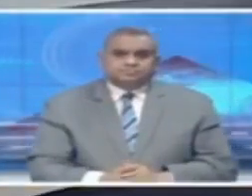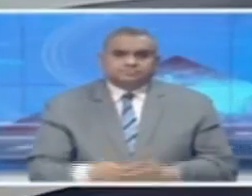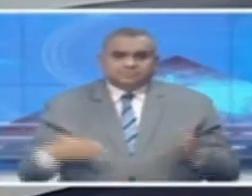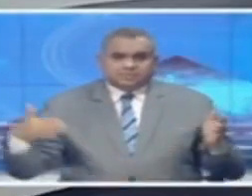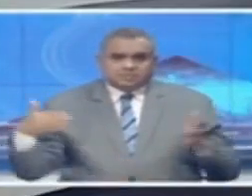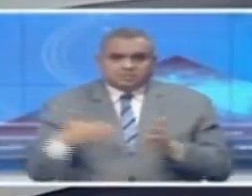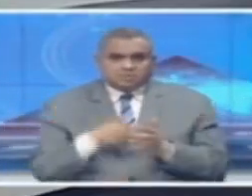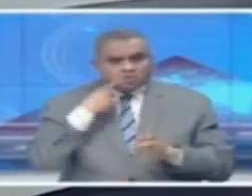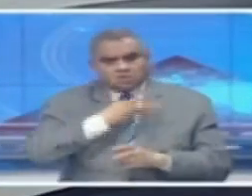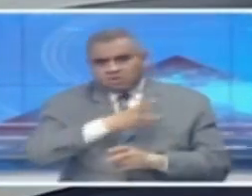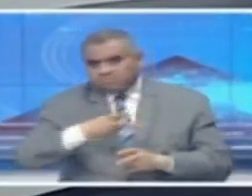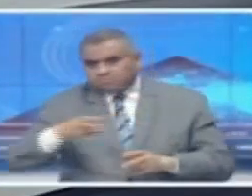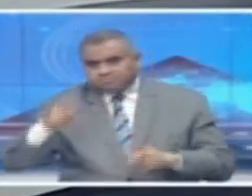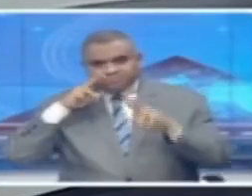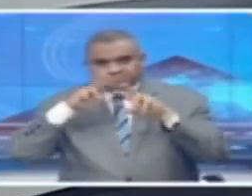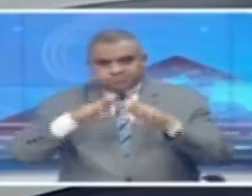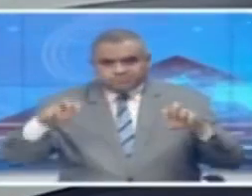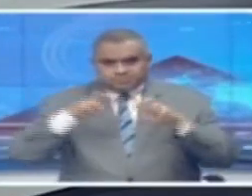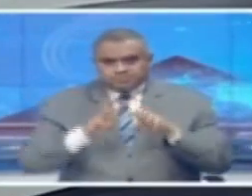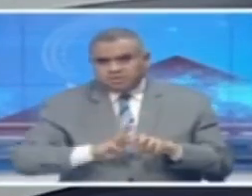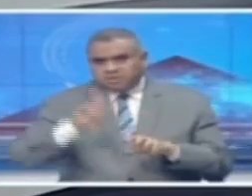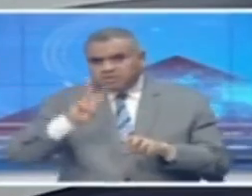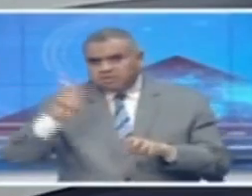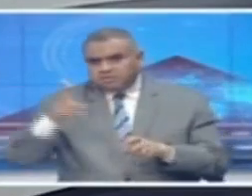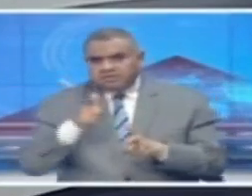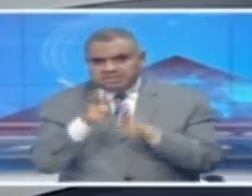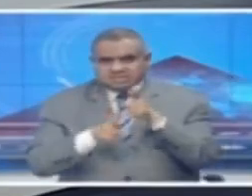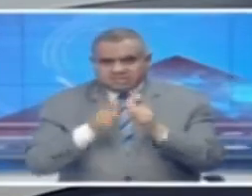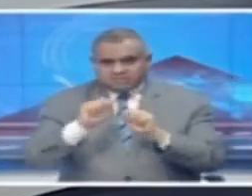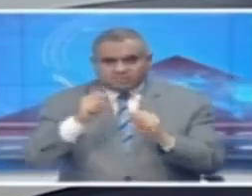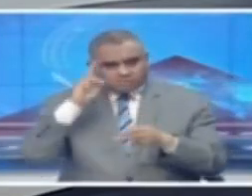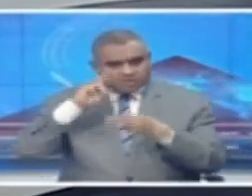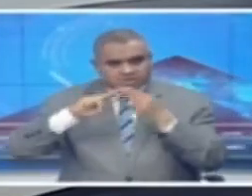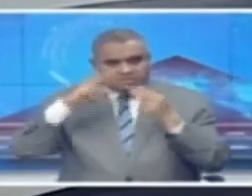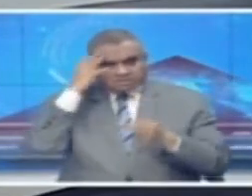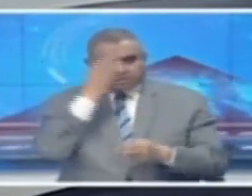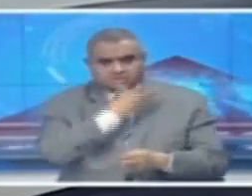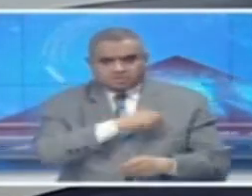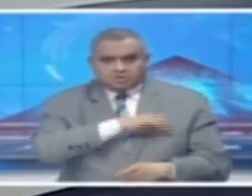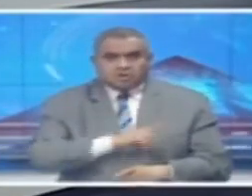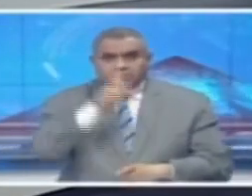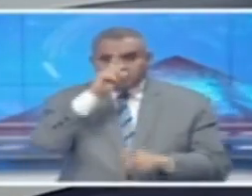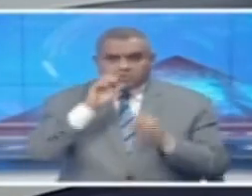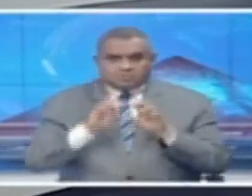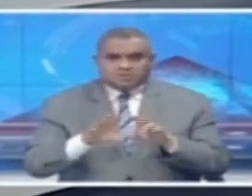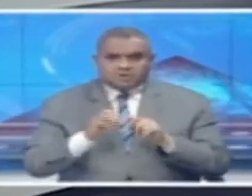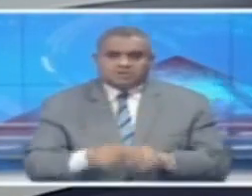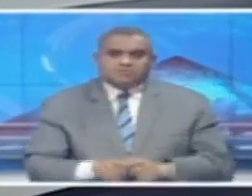ودائما يمكنكم متابعتنا عبر مسبيرو.إيجي. شكرا لكم وإلى اللقاء. إلى اللقاء.